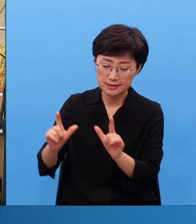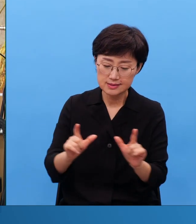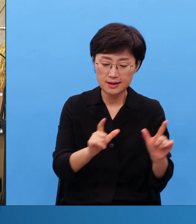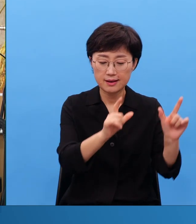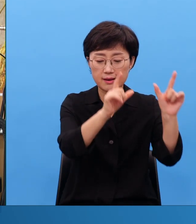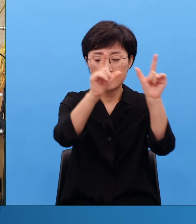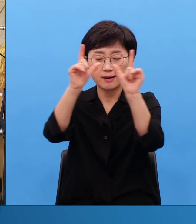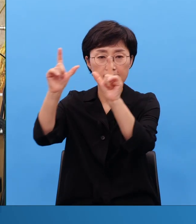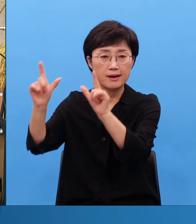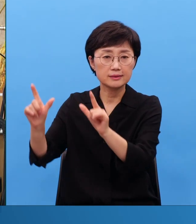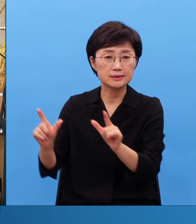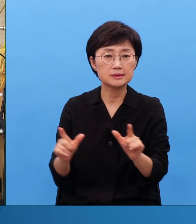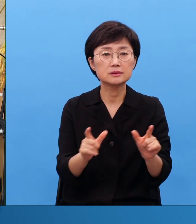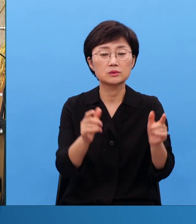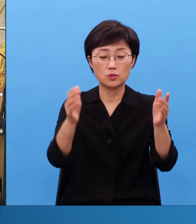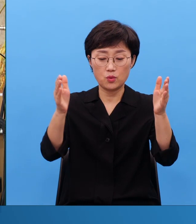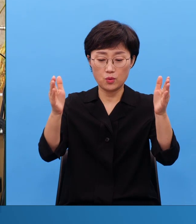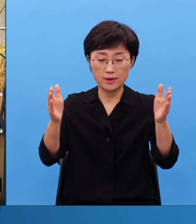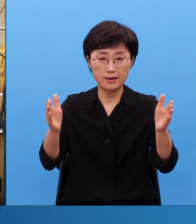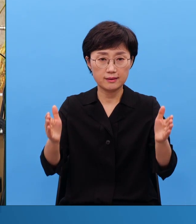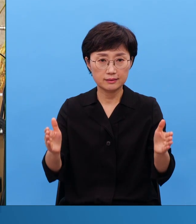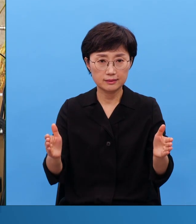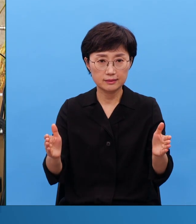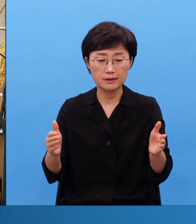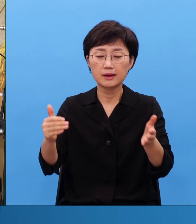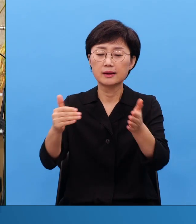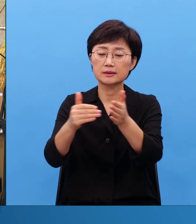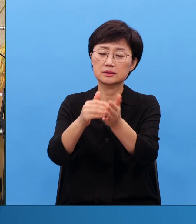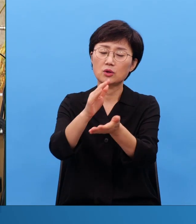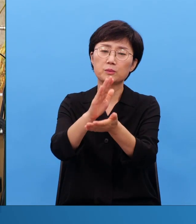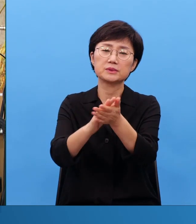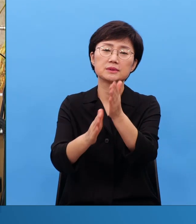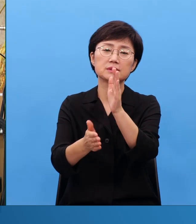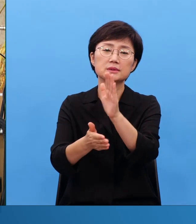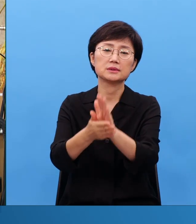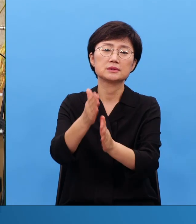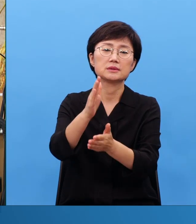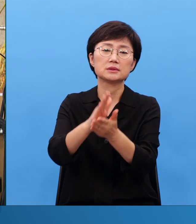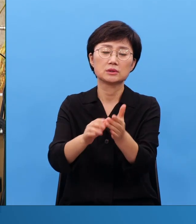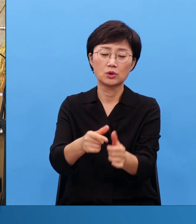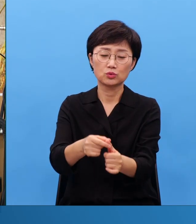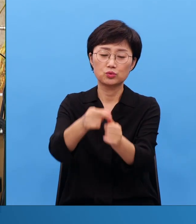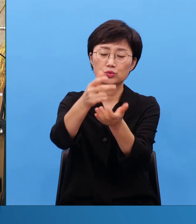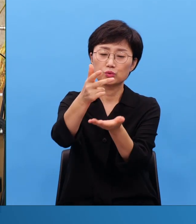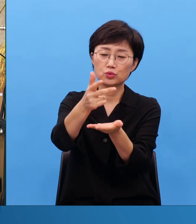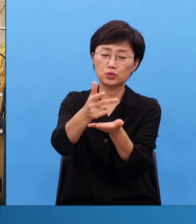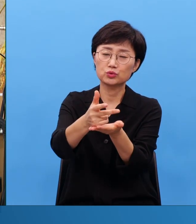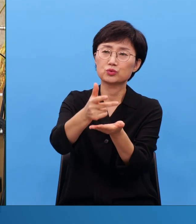나사를 떠나 끊임없이